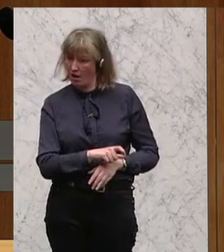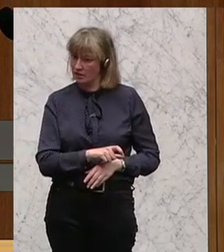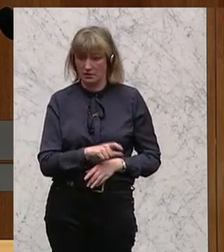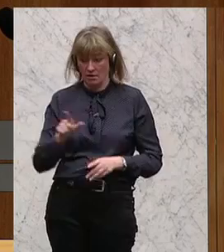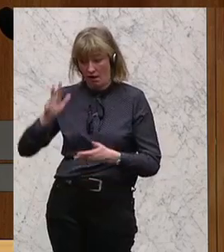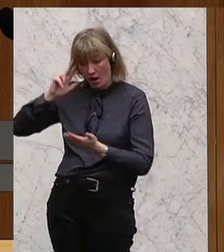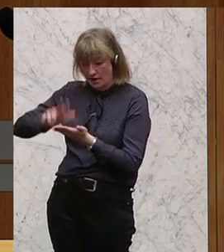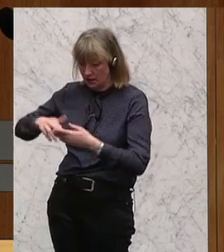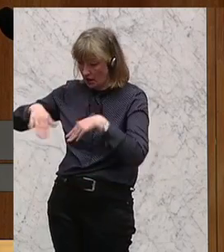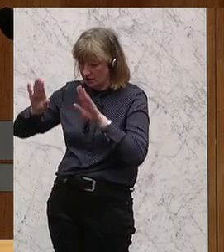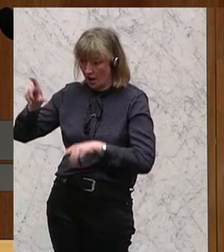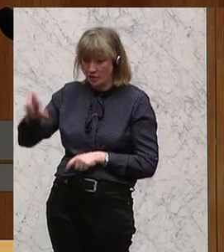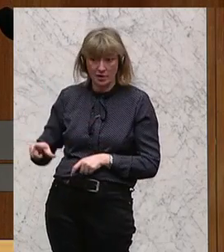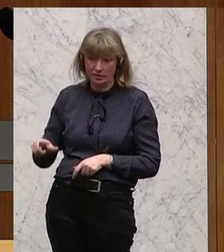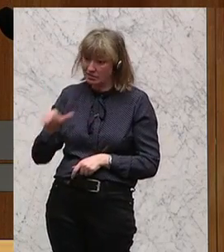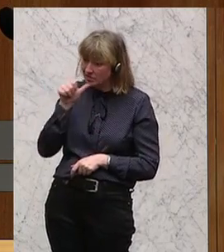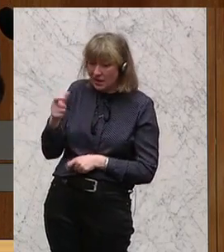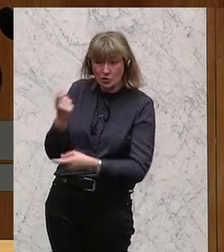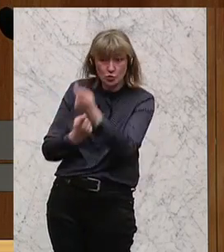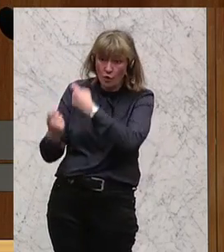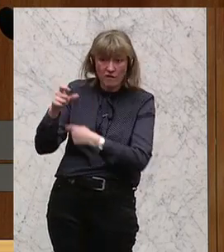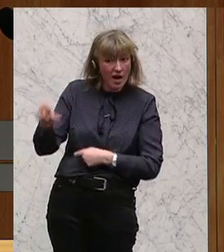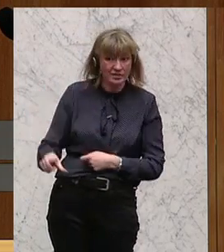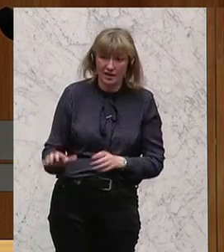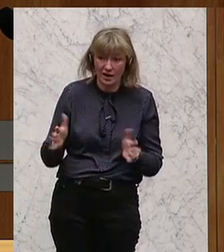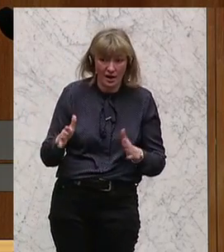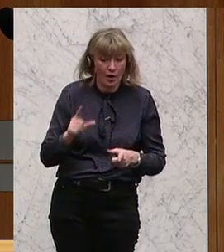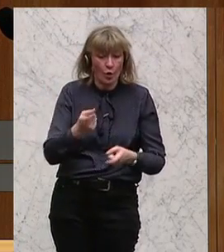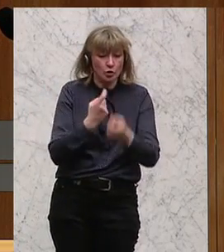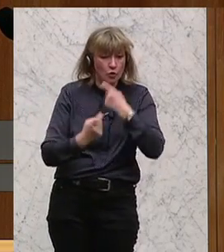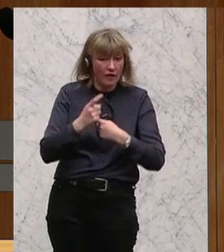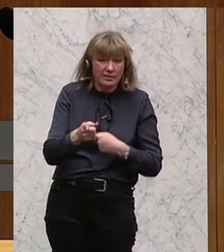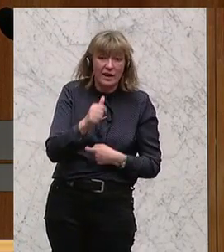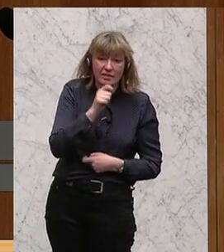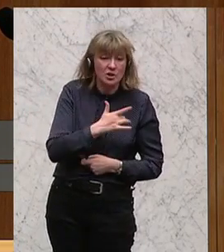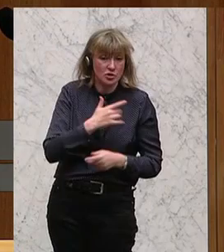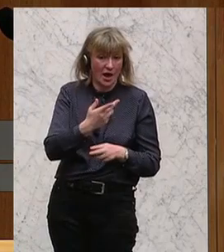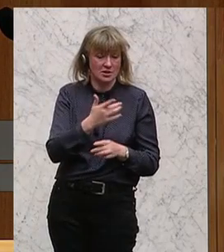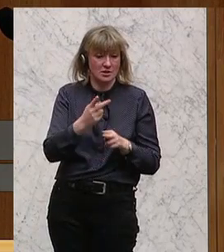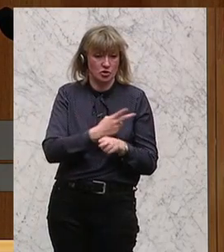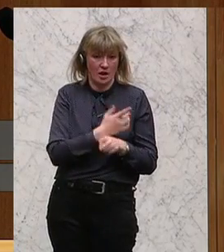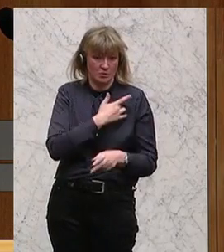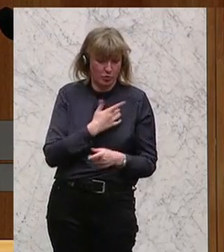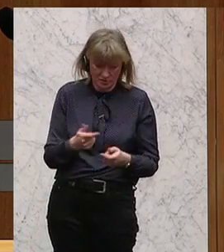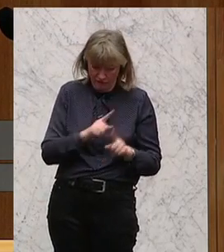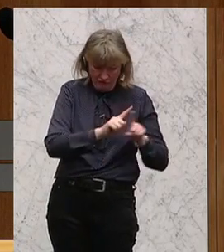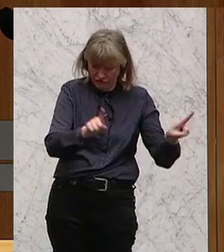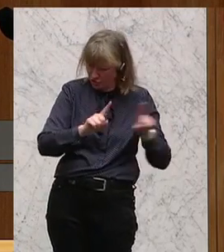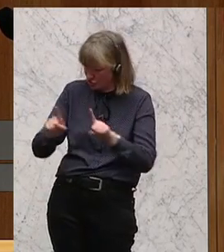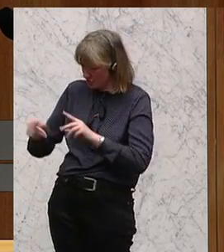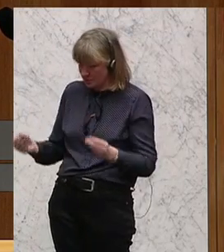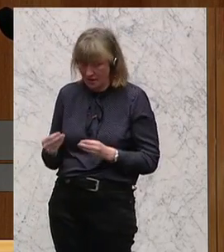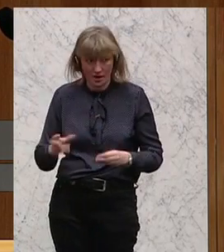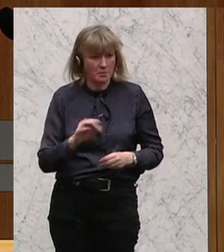anerkannte Asylant ist nicht der Zuwanderer. Und der Zuwanderer ist nicht der Staatsbürger. Das sind völlig verschiedene Dinge. Und bei